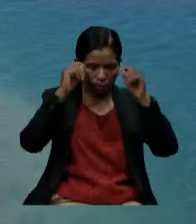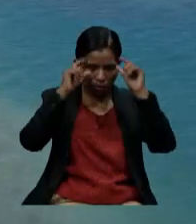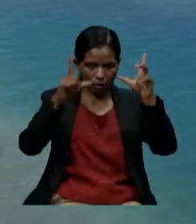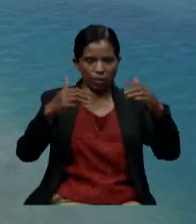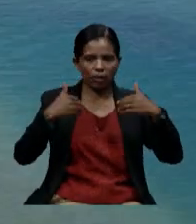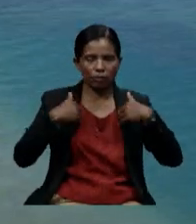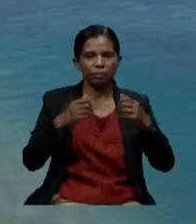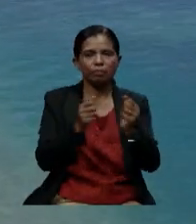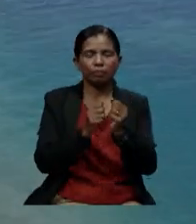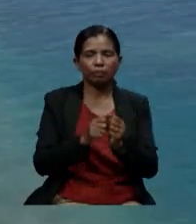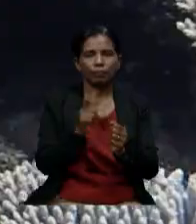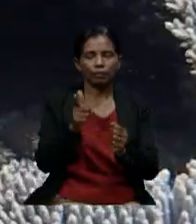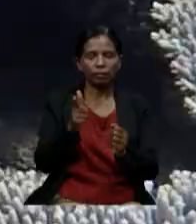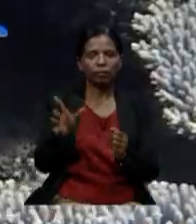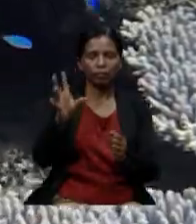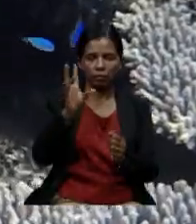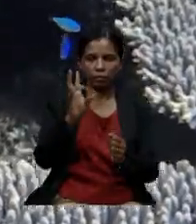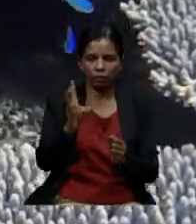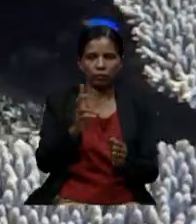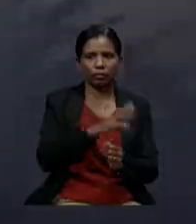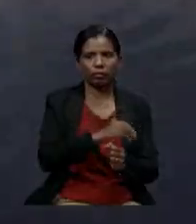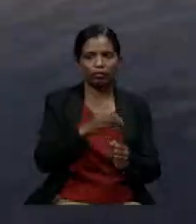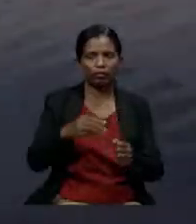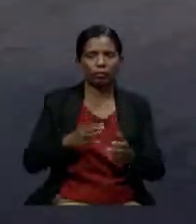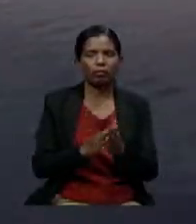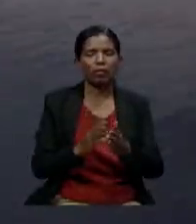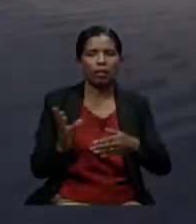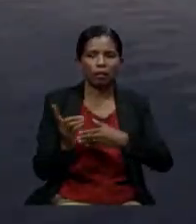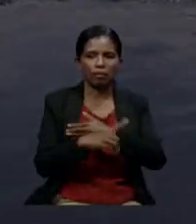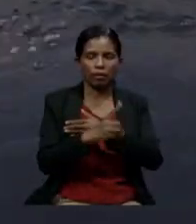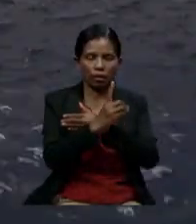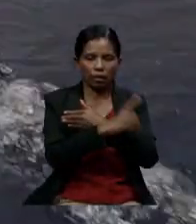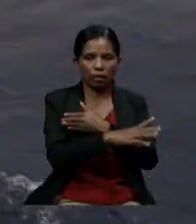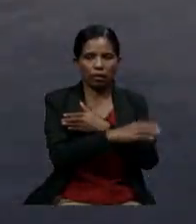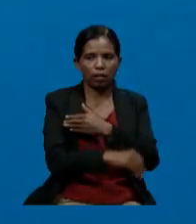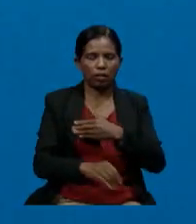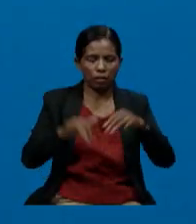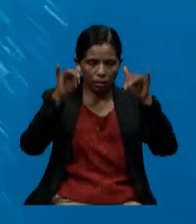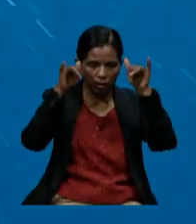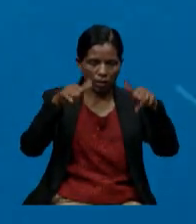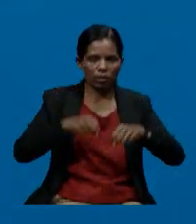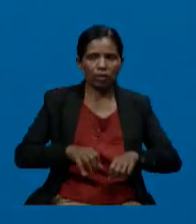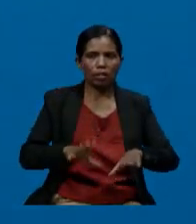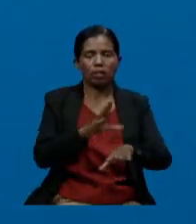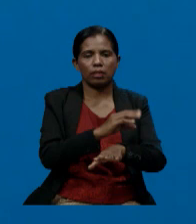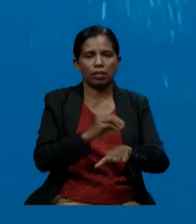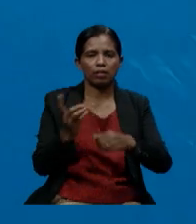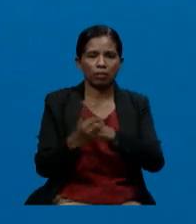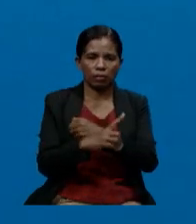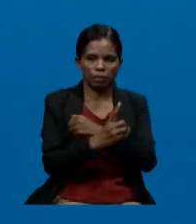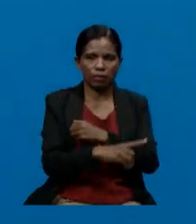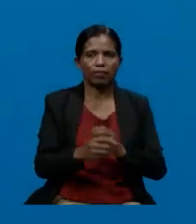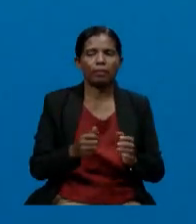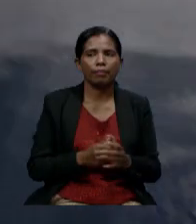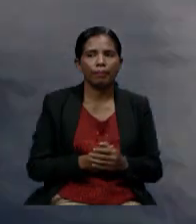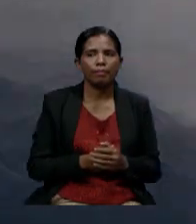iha hamutu kruanulu resingnen, iha baleia, dugons, kakarautasi no dolphin. Ba